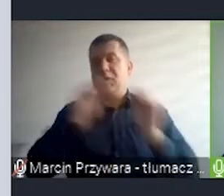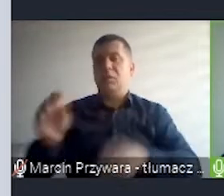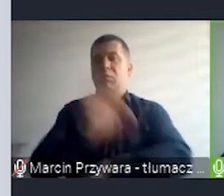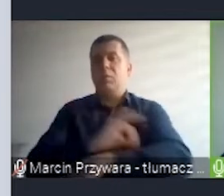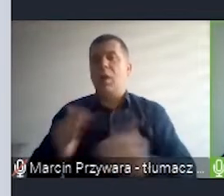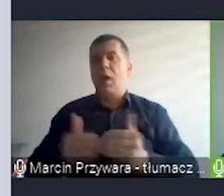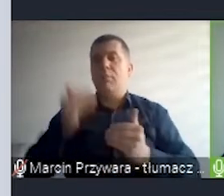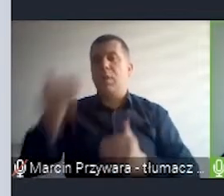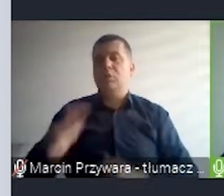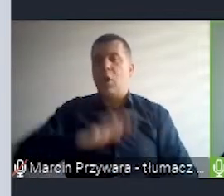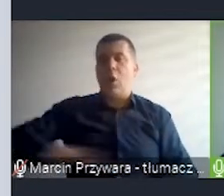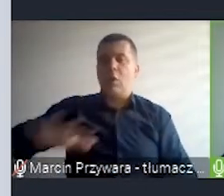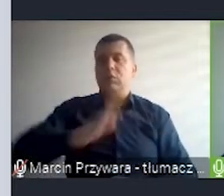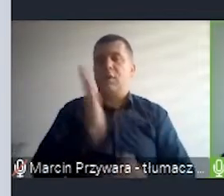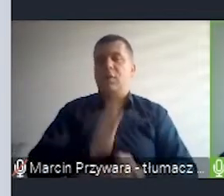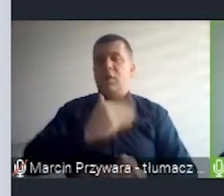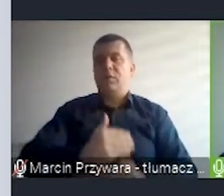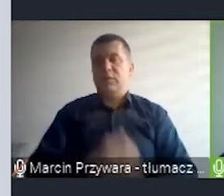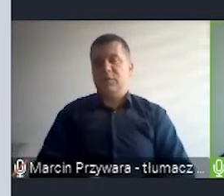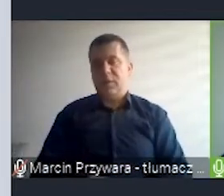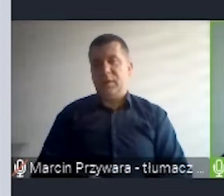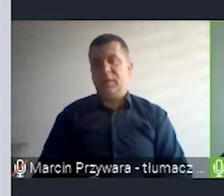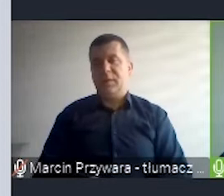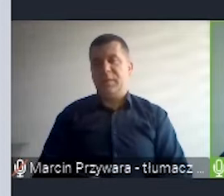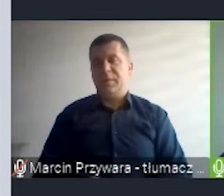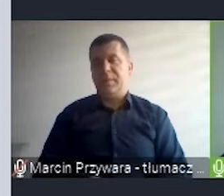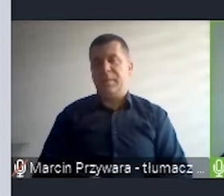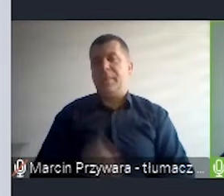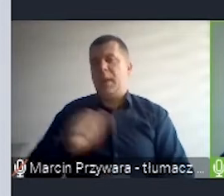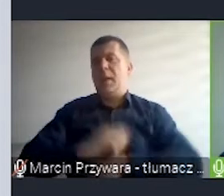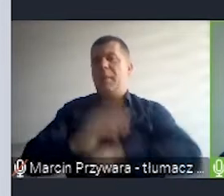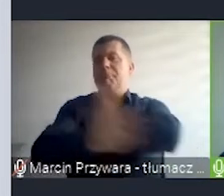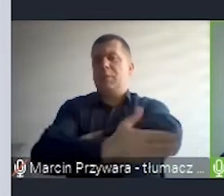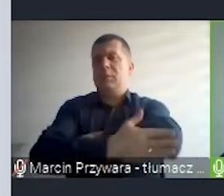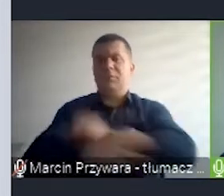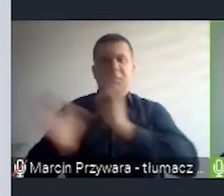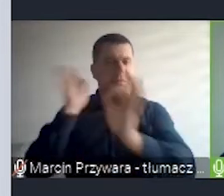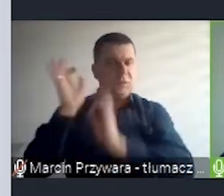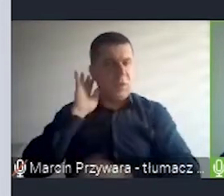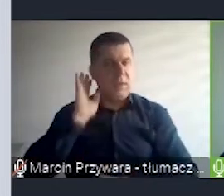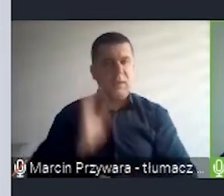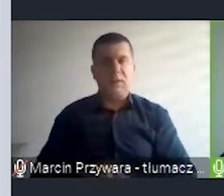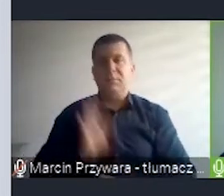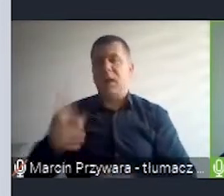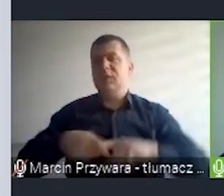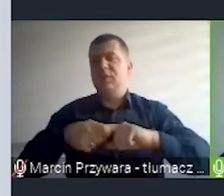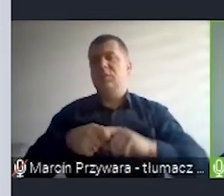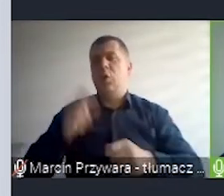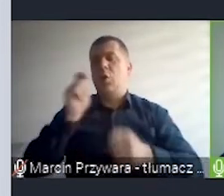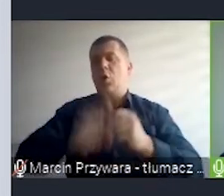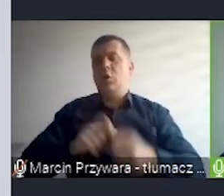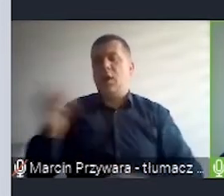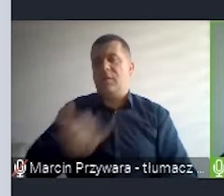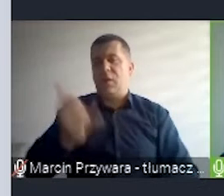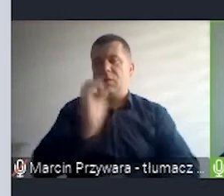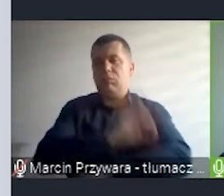poza obszar województwa. I to są takie podstawowe przesłanki związane z kontrolą trwałości